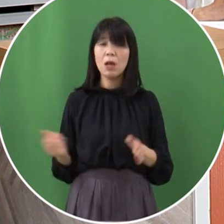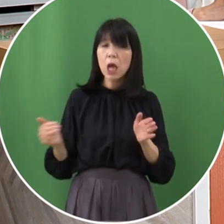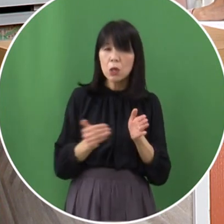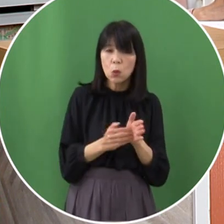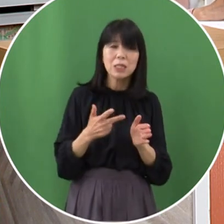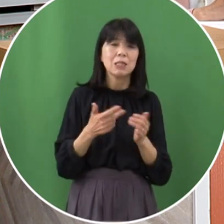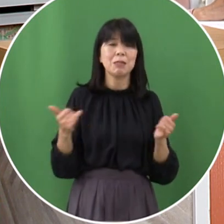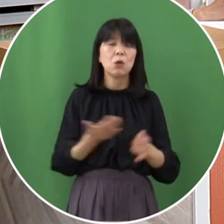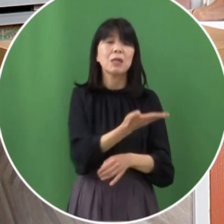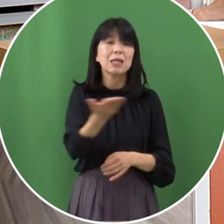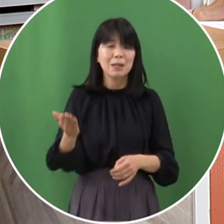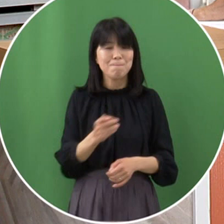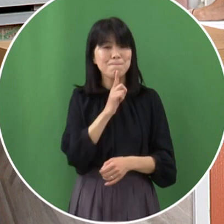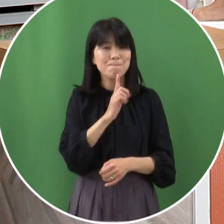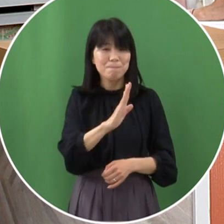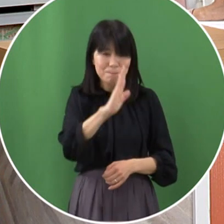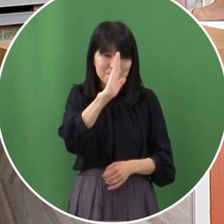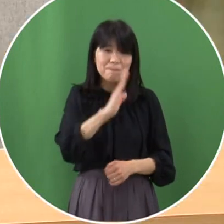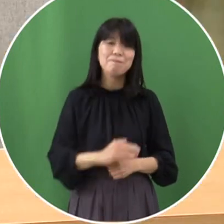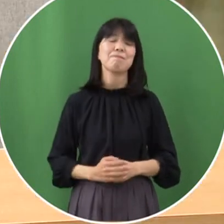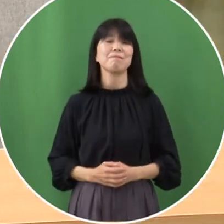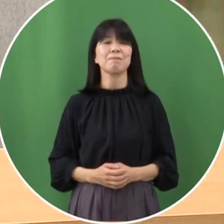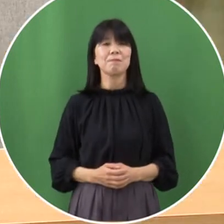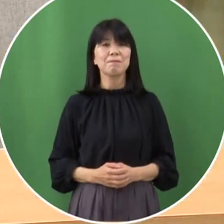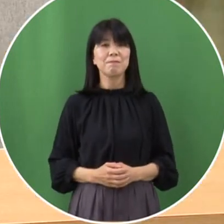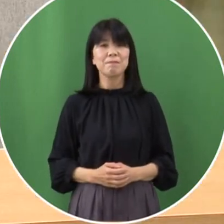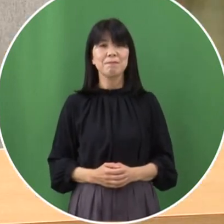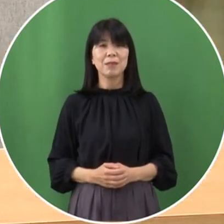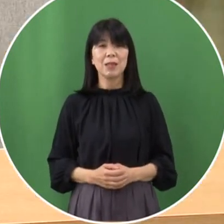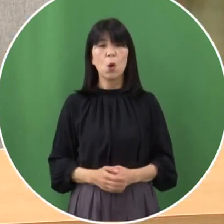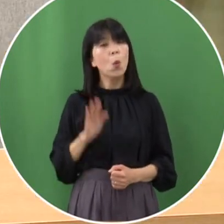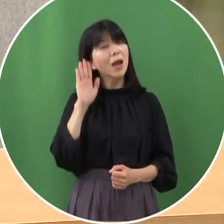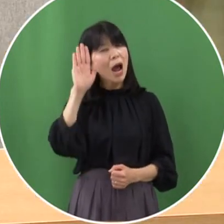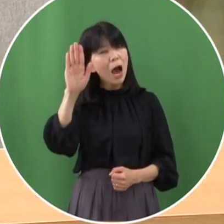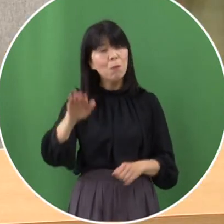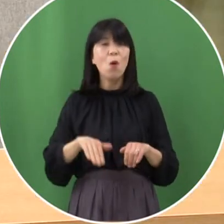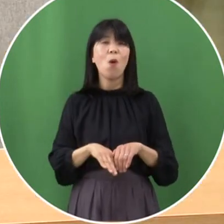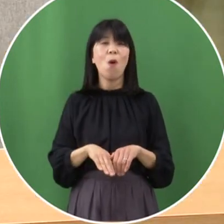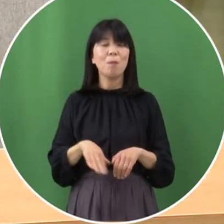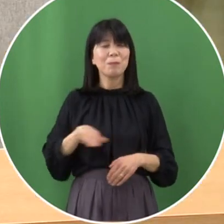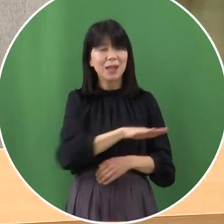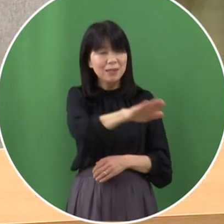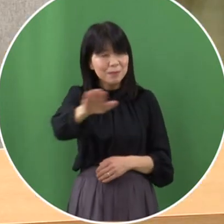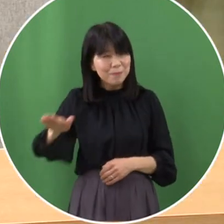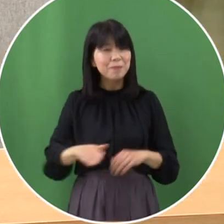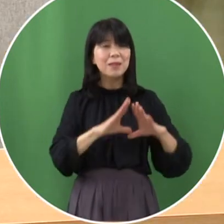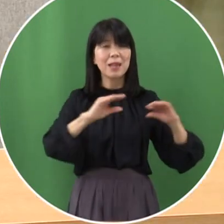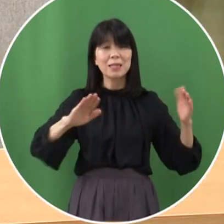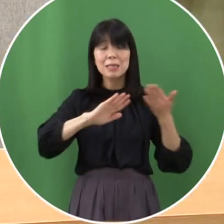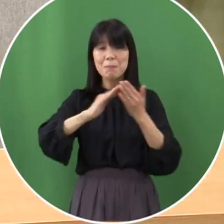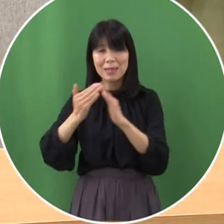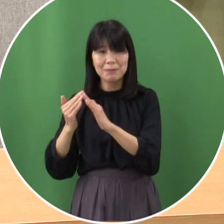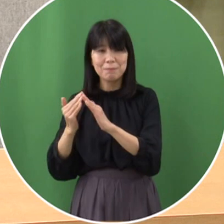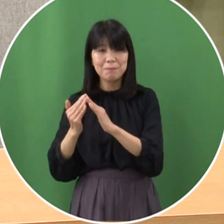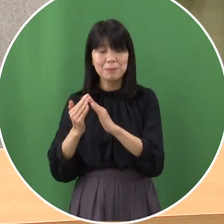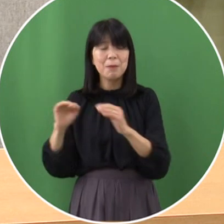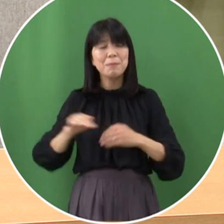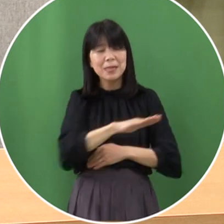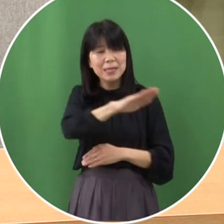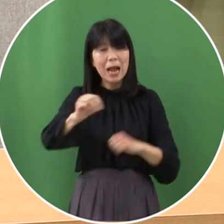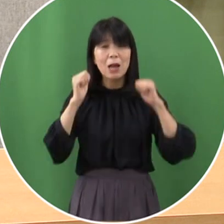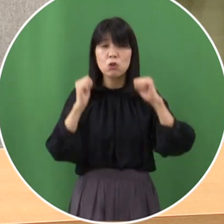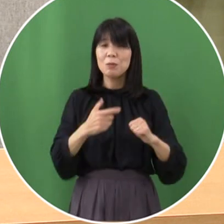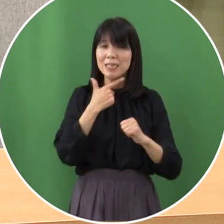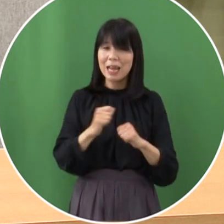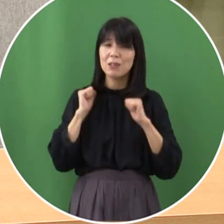さんにメッセージをお願いします。 はい、これからも全ての人に優しい街、誰もが住みたい住み続けたい